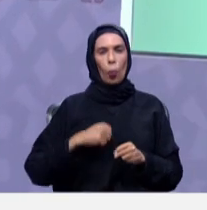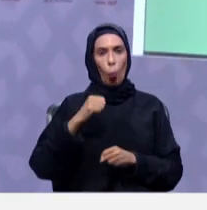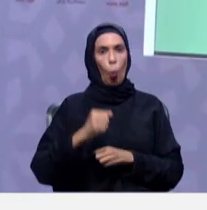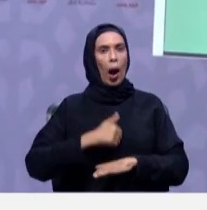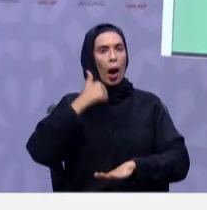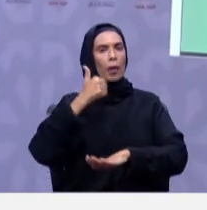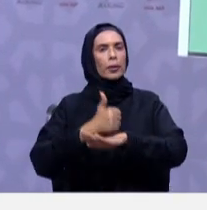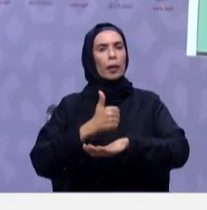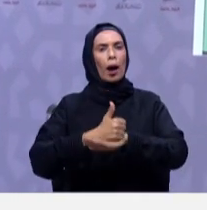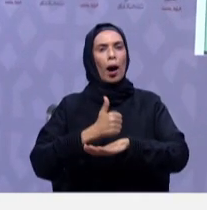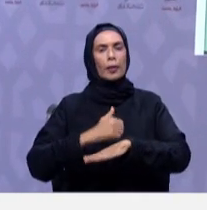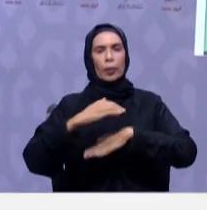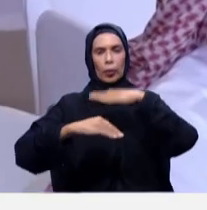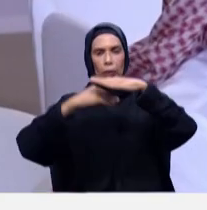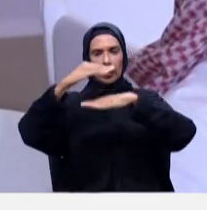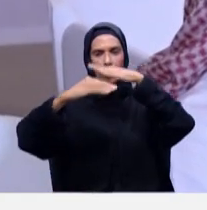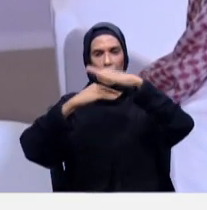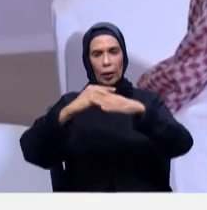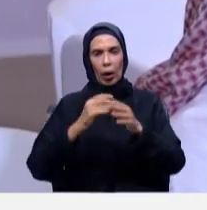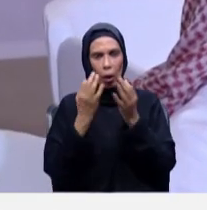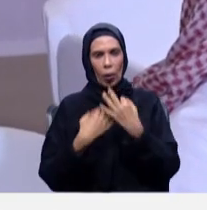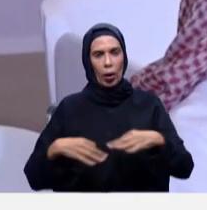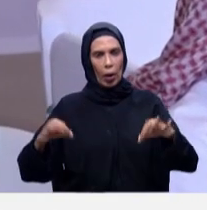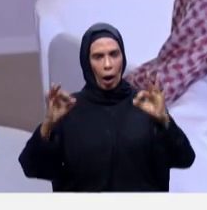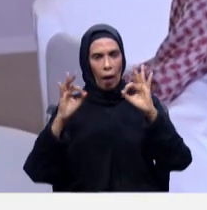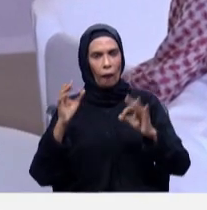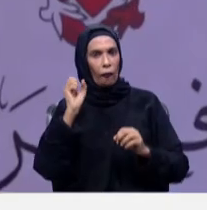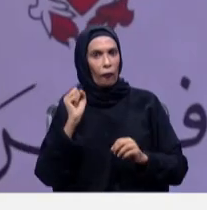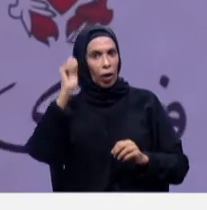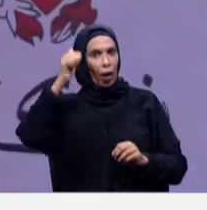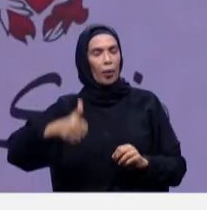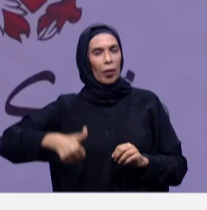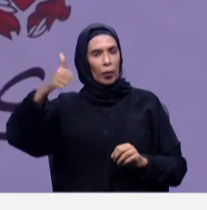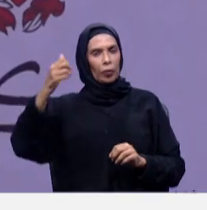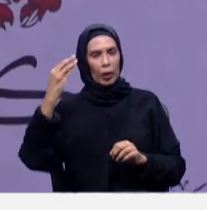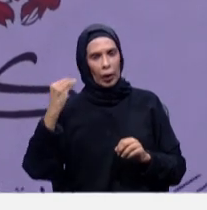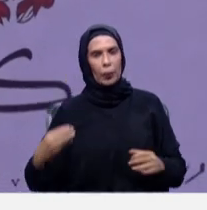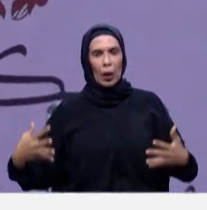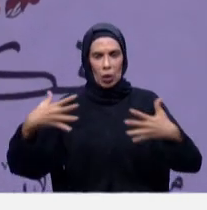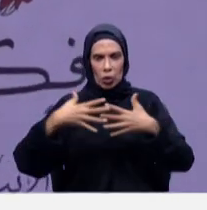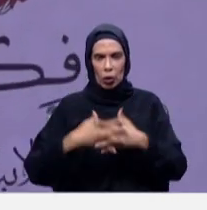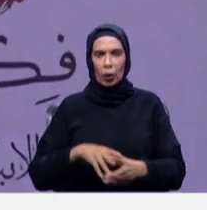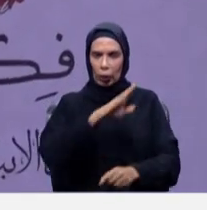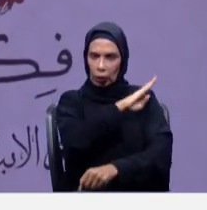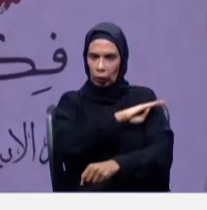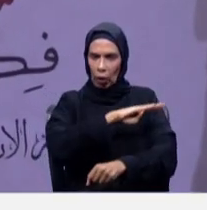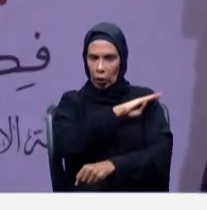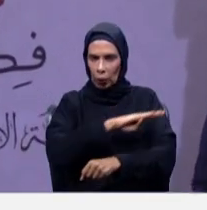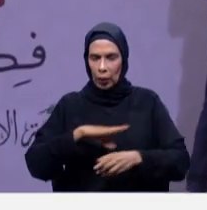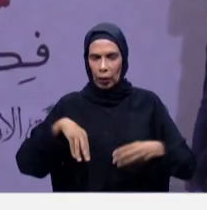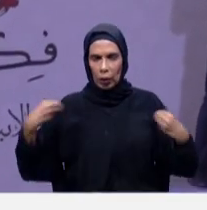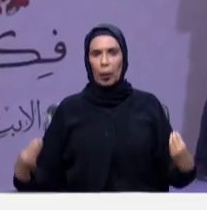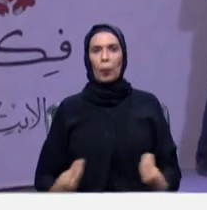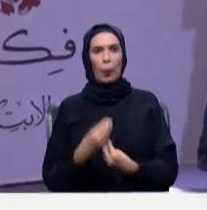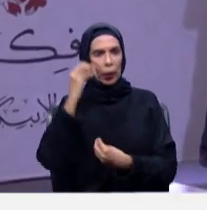محركا رئيسيا للتطوير وبلورة الأفكار الخلاقة، وإتاحة الفرصة لإشراك موظفي القطاع العام في بلورة الأفكار